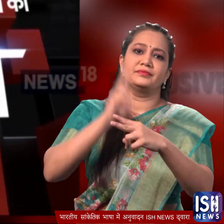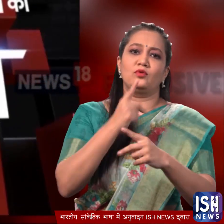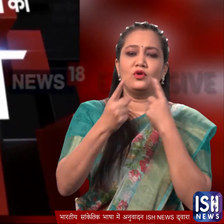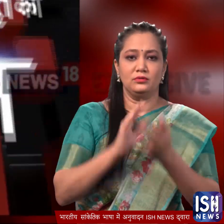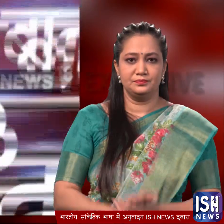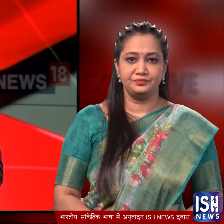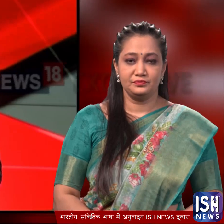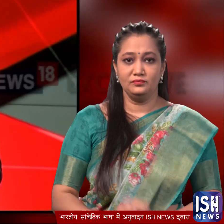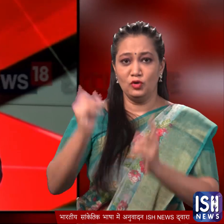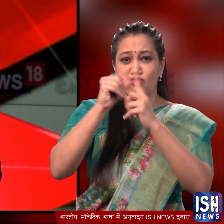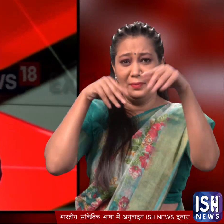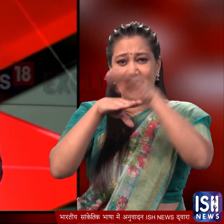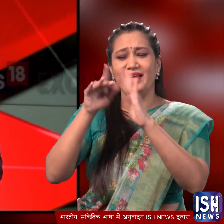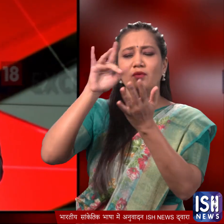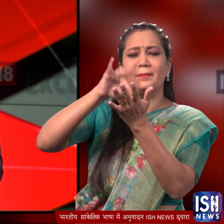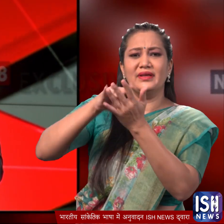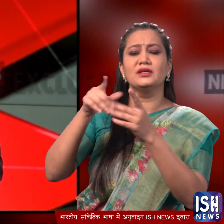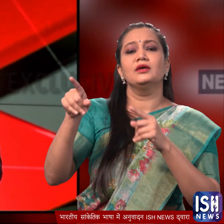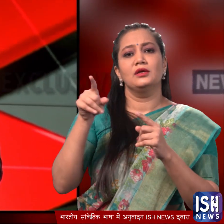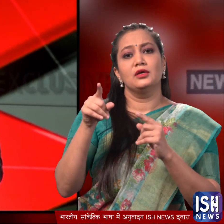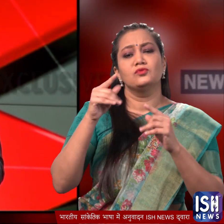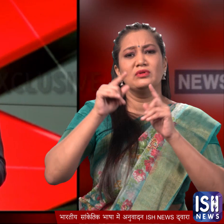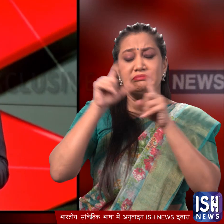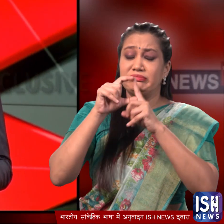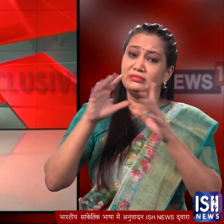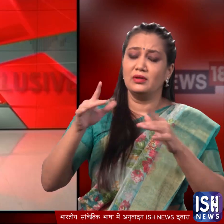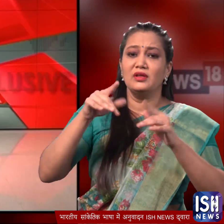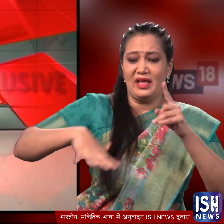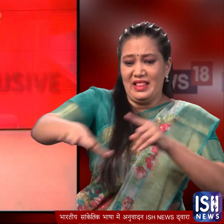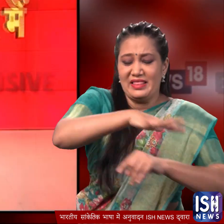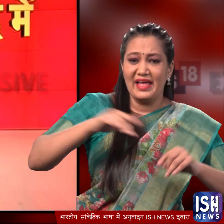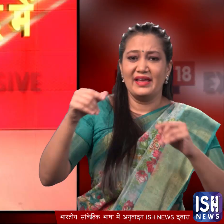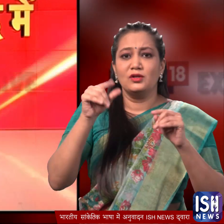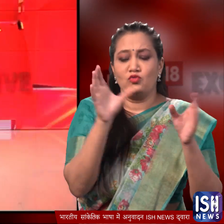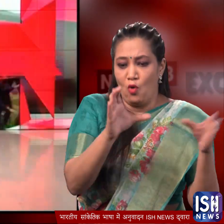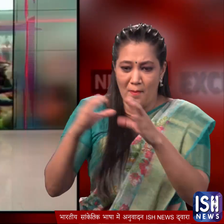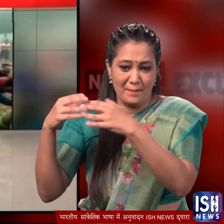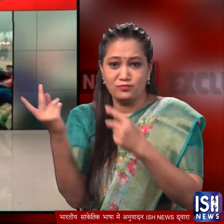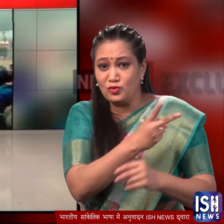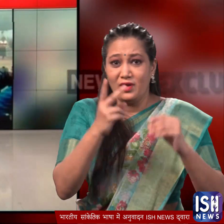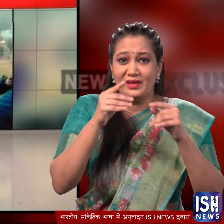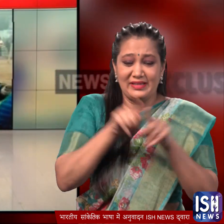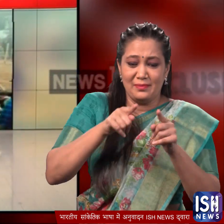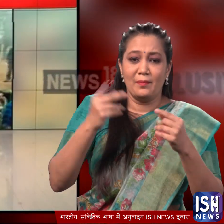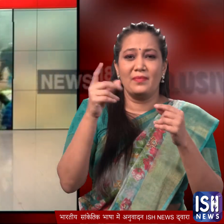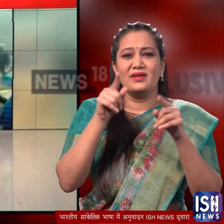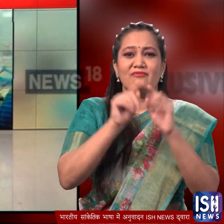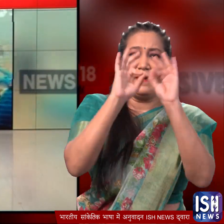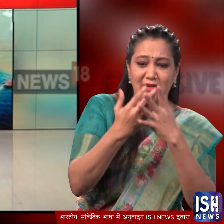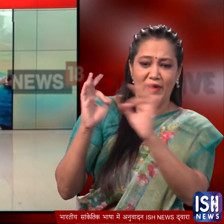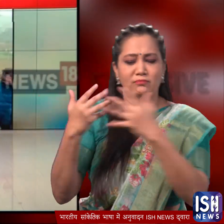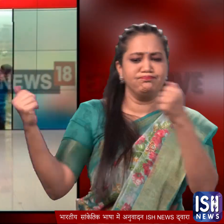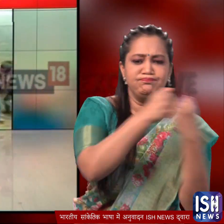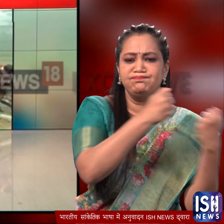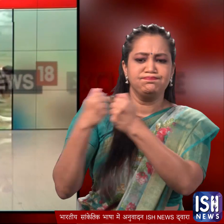नहीं। यूपी के देवरिया से परेशान कर देने वाला एक वीडियो सामने आया जिसमें जमीन विवाद में 2 पड़ोसियों के बीच जमकर मारपीट हो गई, जिसके